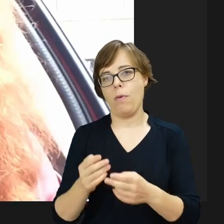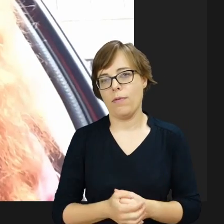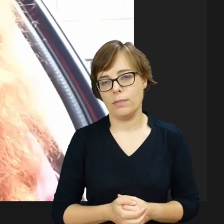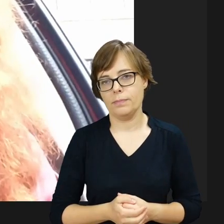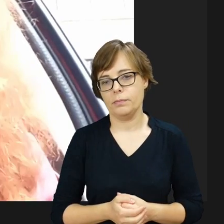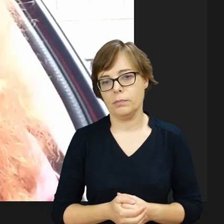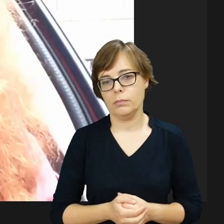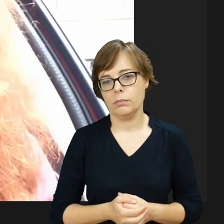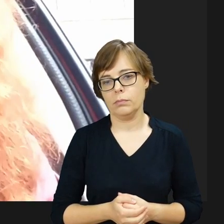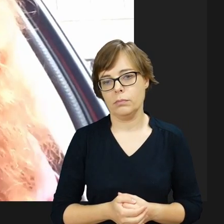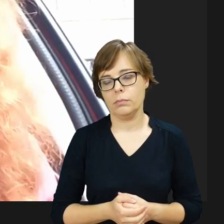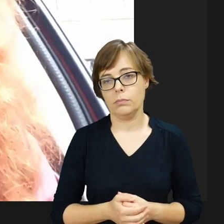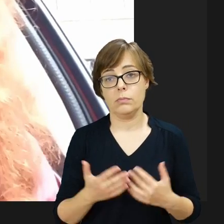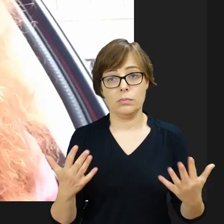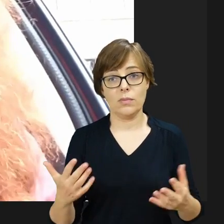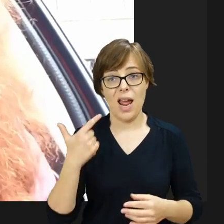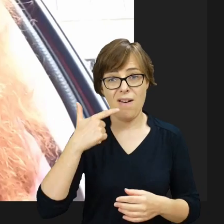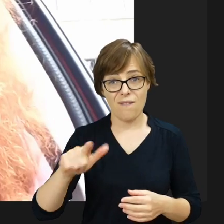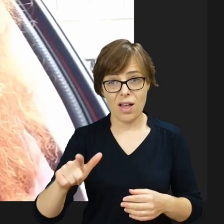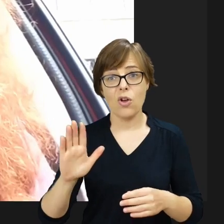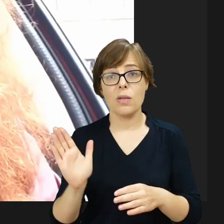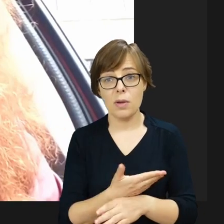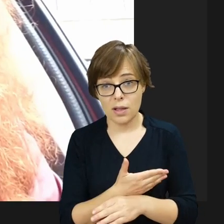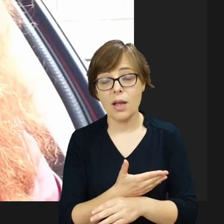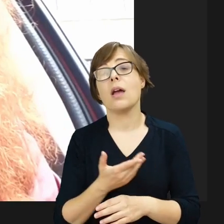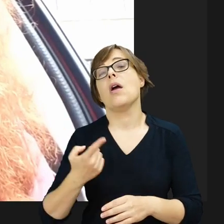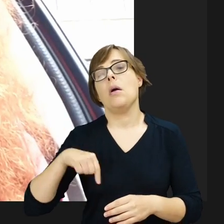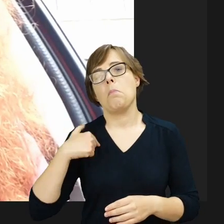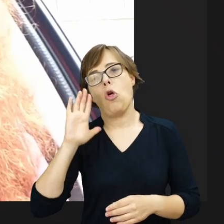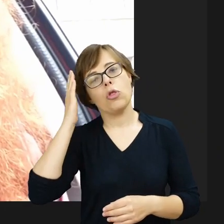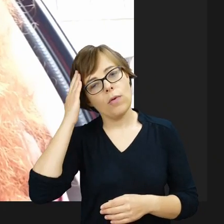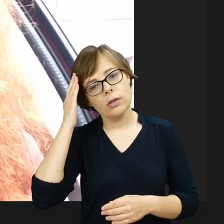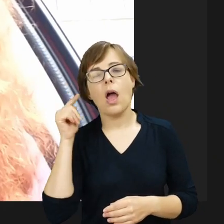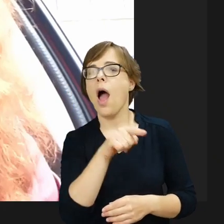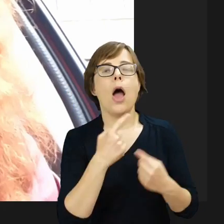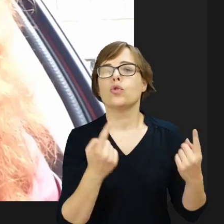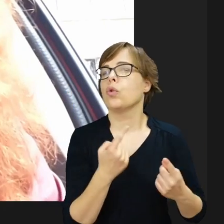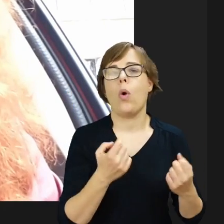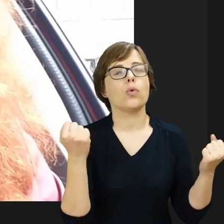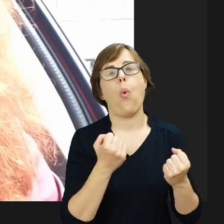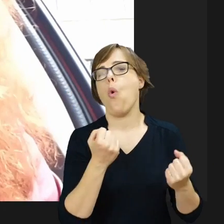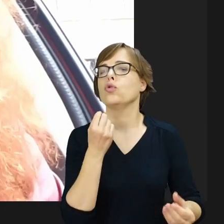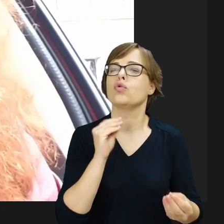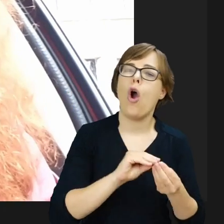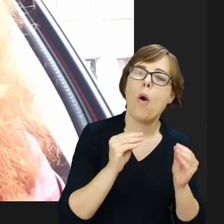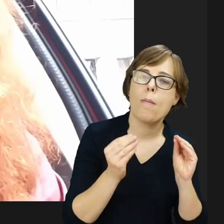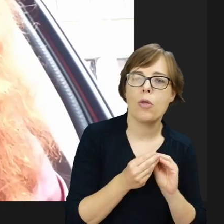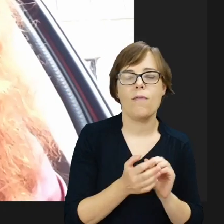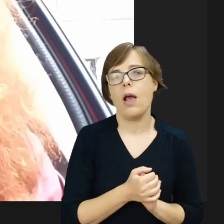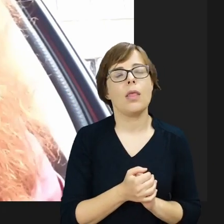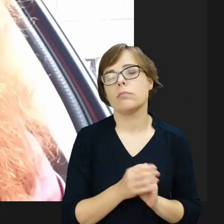2 tygodnie. Po 2 tygodniach dowiadywaliśmy się, że sytuacja jest skomplikowana i w związku z tym